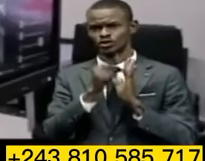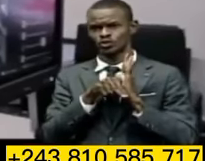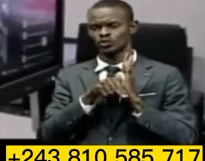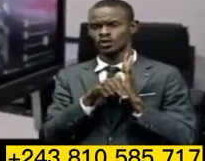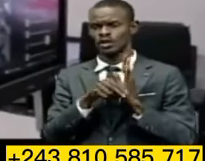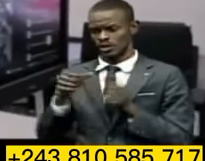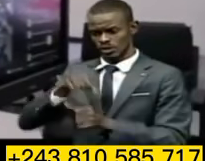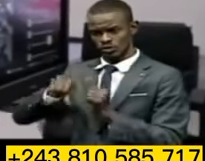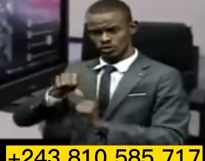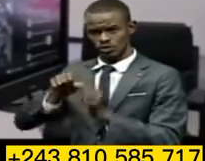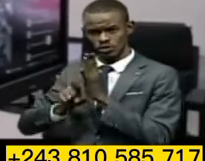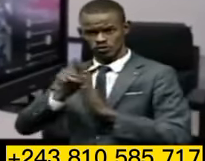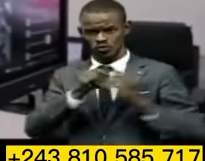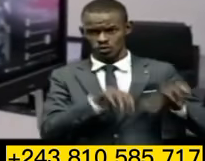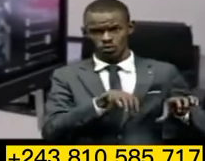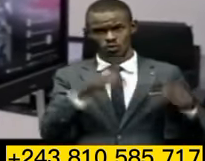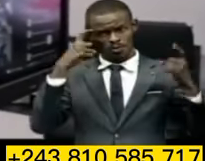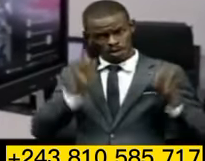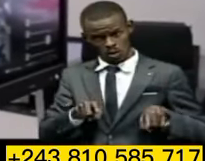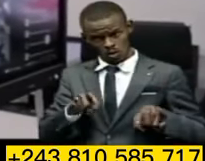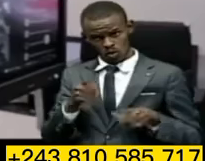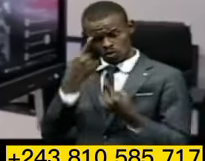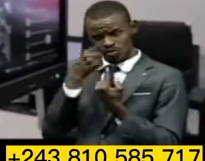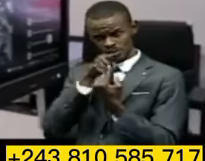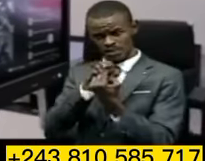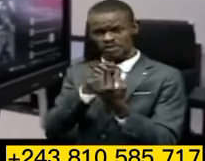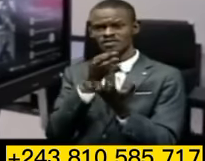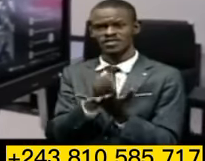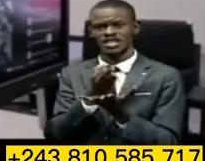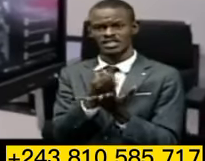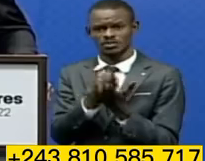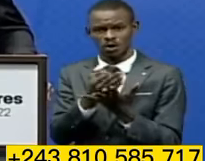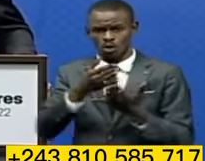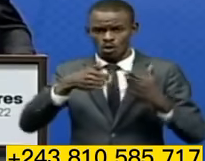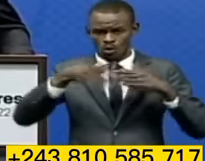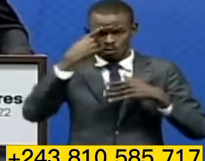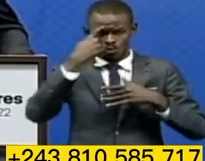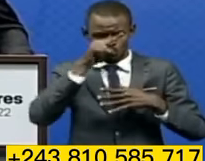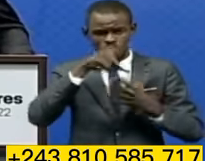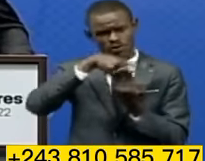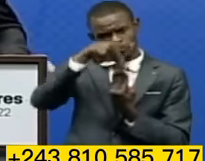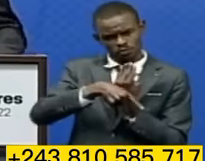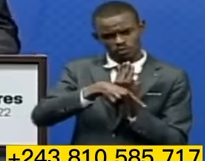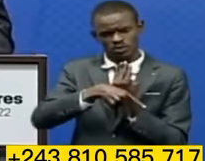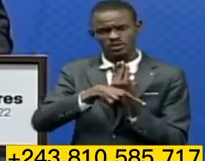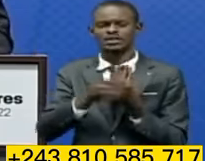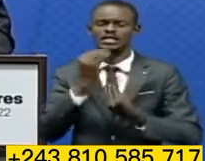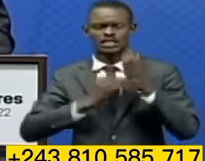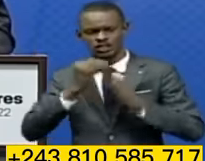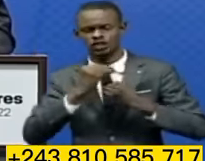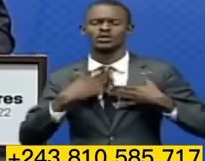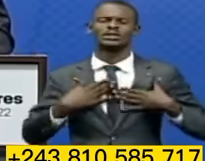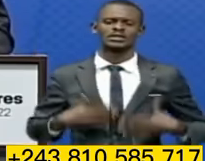développement et la République démocratique du Congo au titre du financement additionnel du projet multisectoriel de nutrition et de